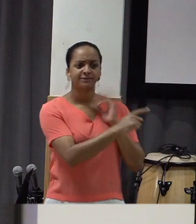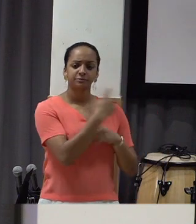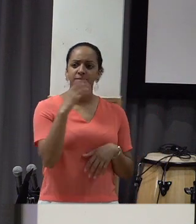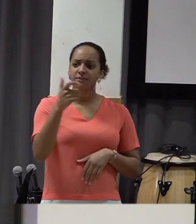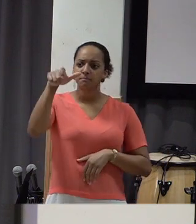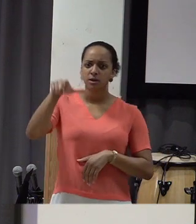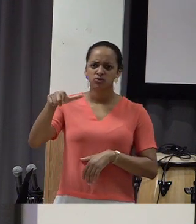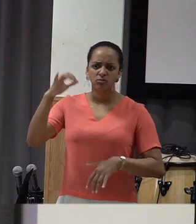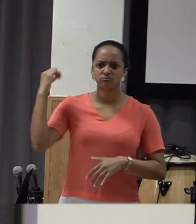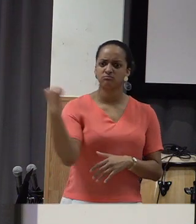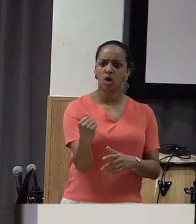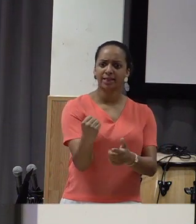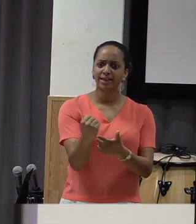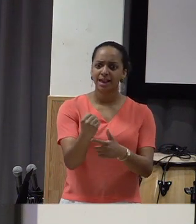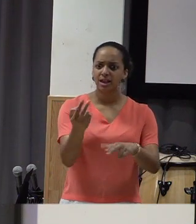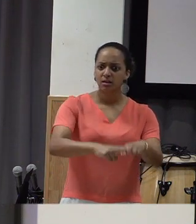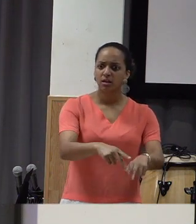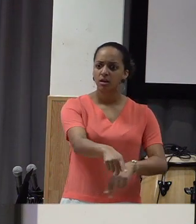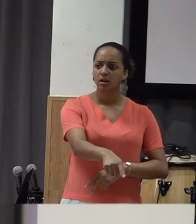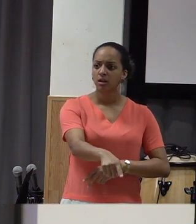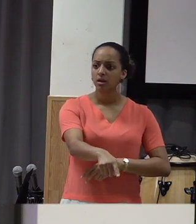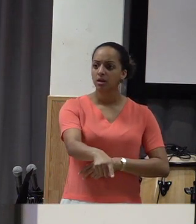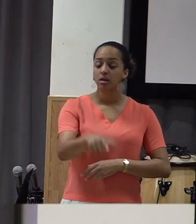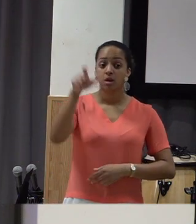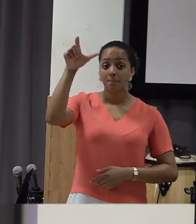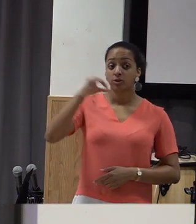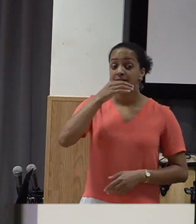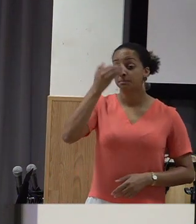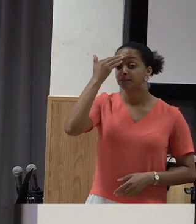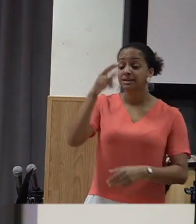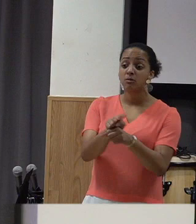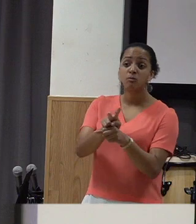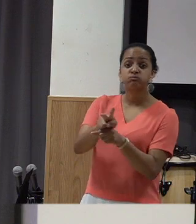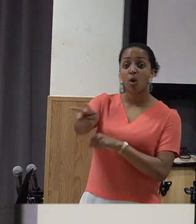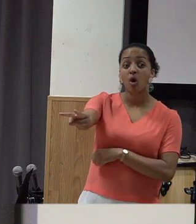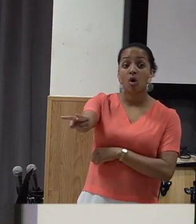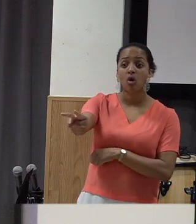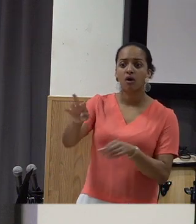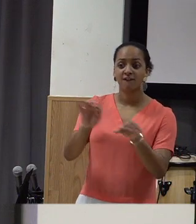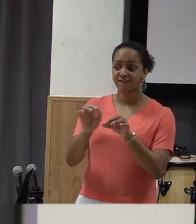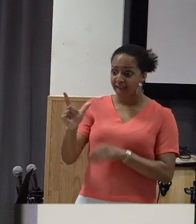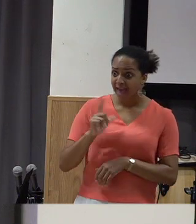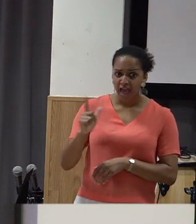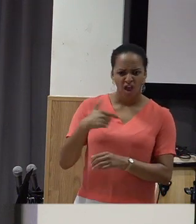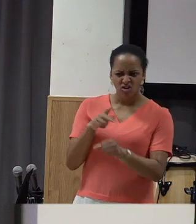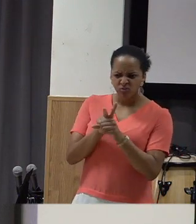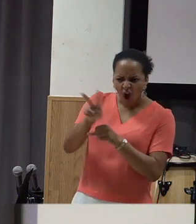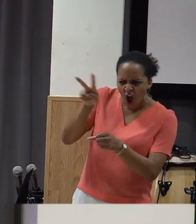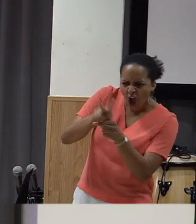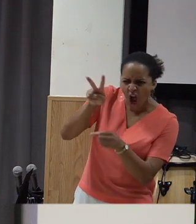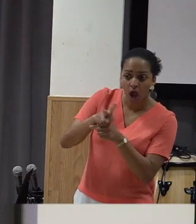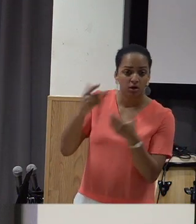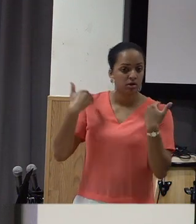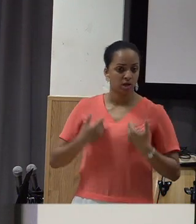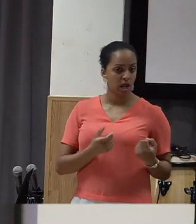cela me rappelle ce que Jésus disait, disant que celui qui insulte son frère est un meurtrier. À